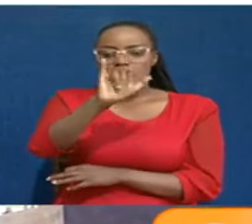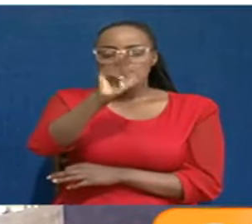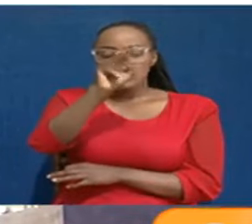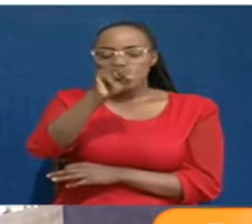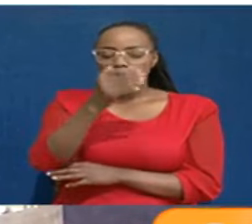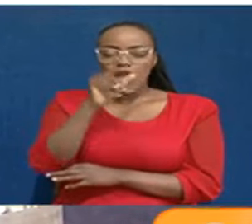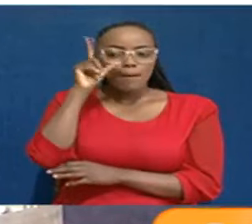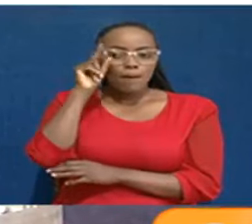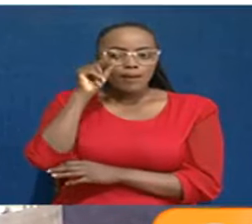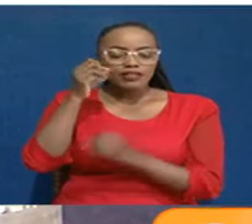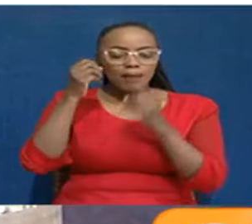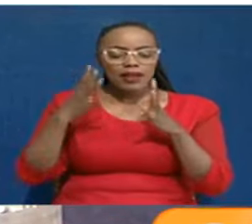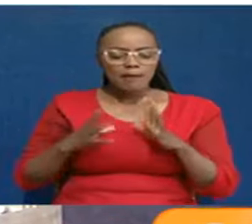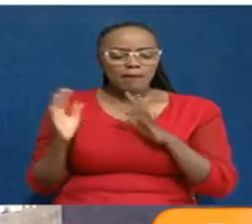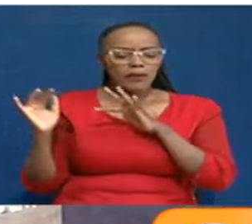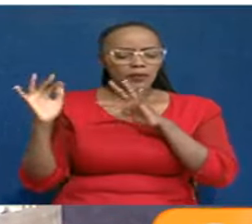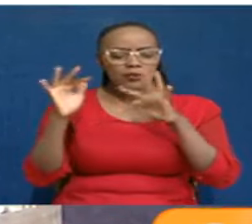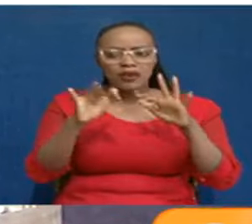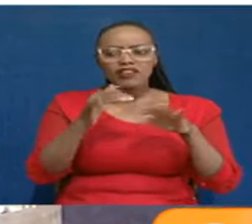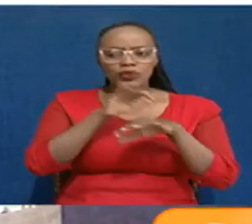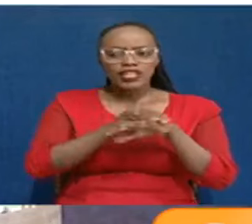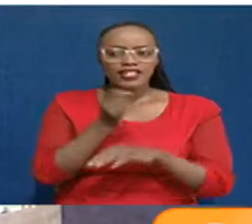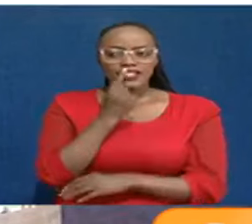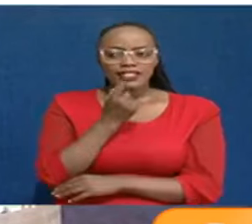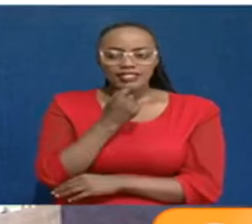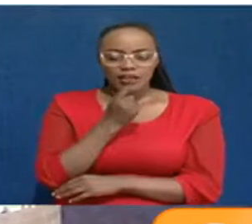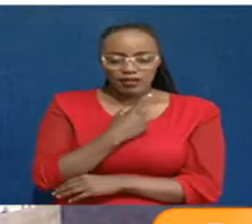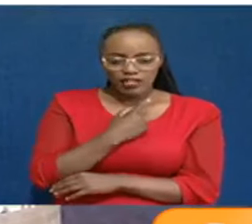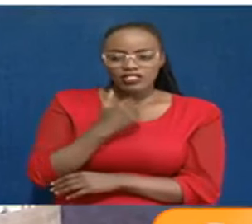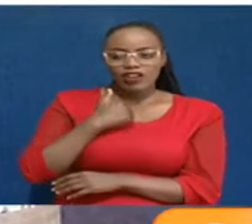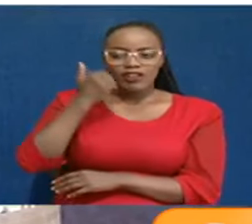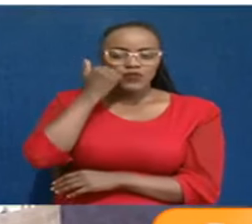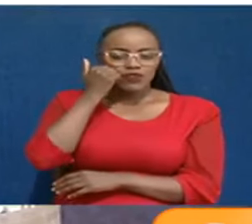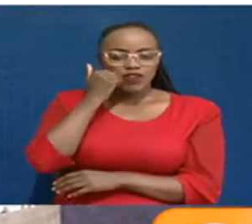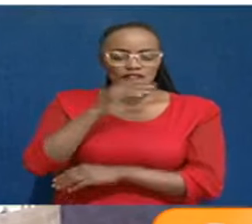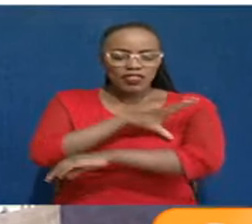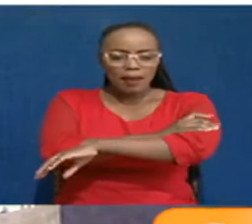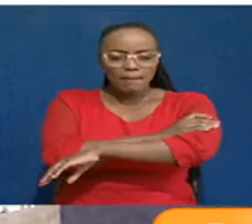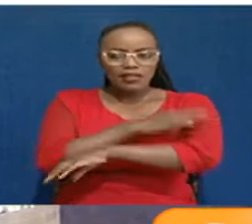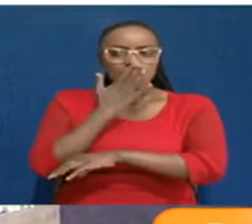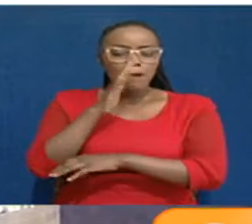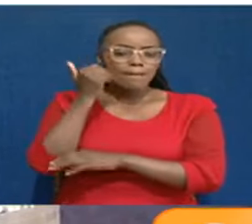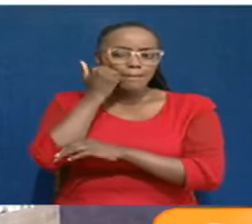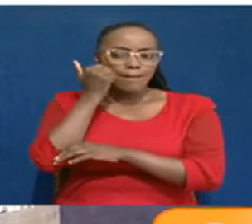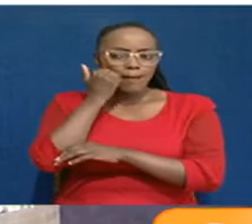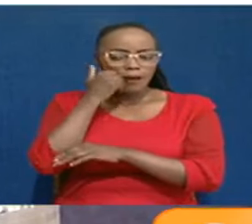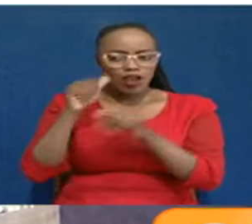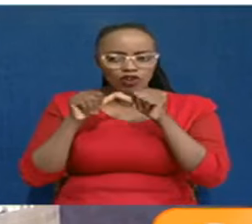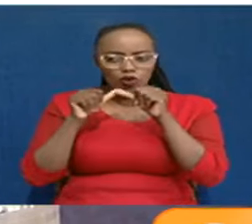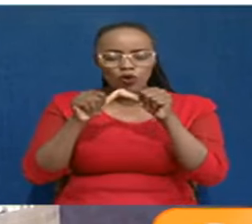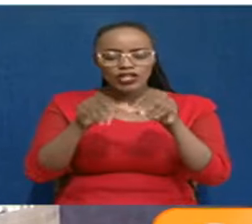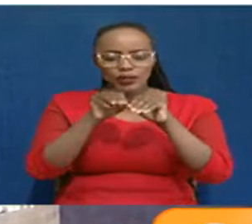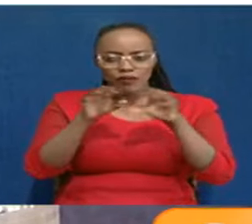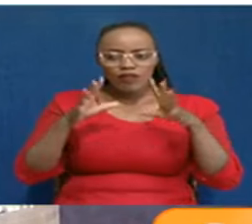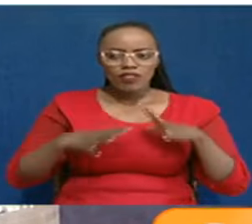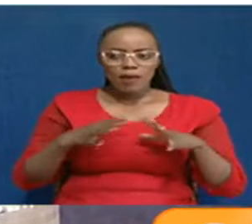Mombasa, ambapo mamia ya watu walijitokeza kupata matibabu. Mbali na magonjwa ya pressure na kisukari ambayo yalionekana kukithiri miongoni mwa